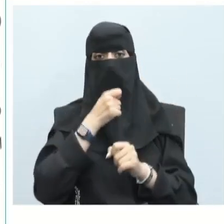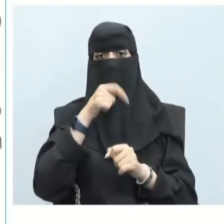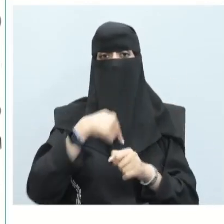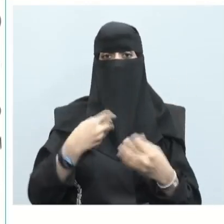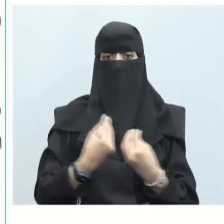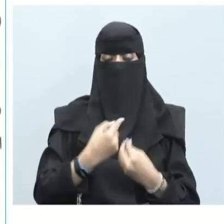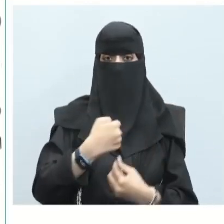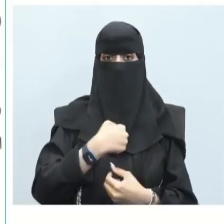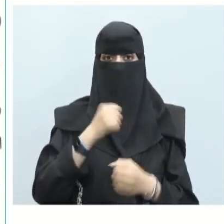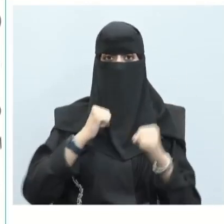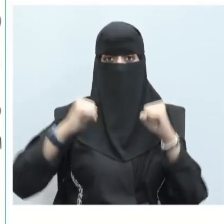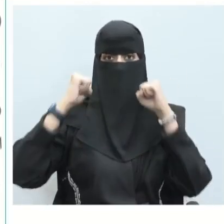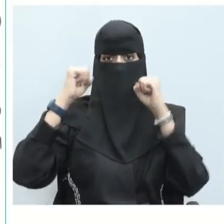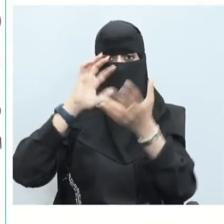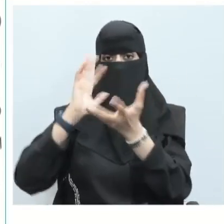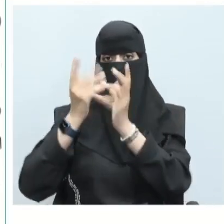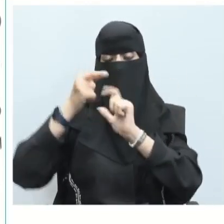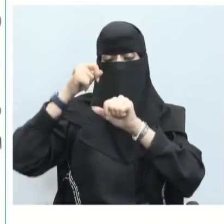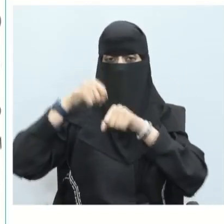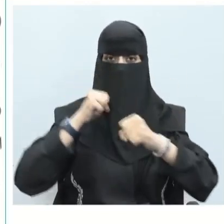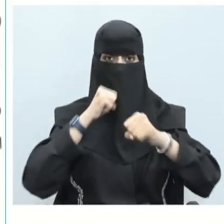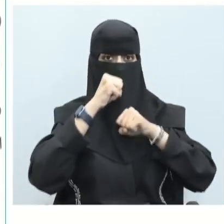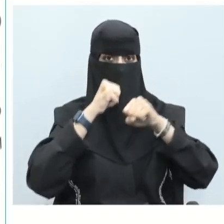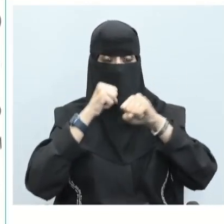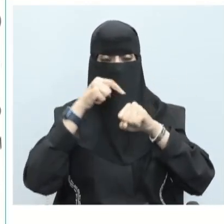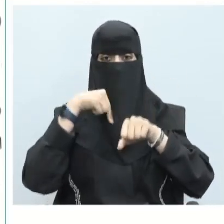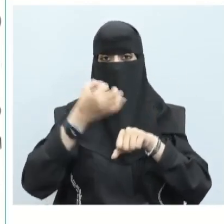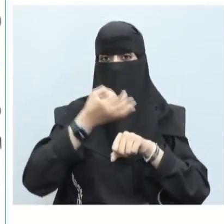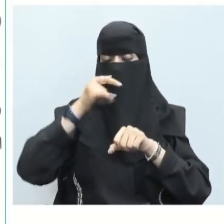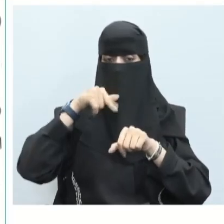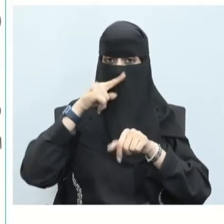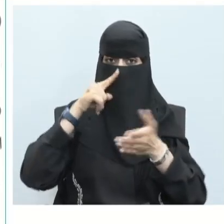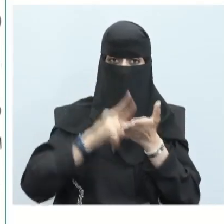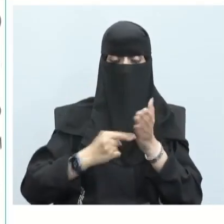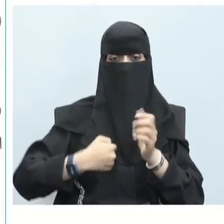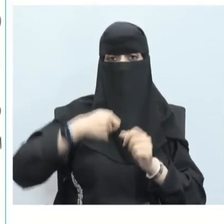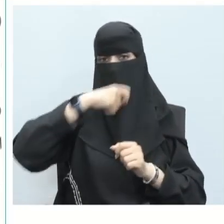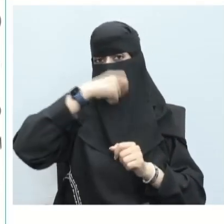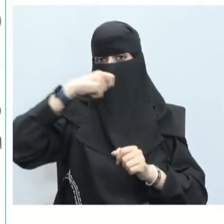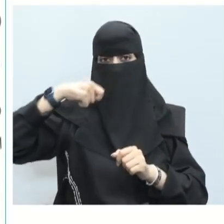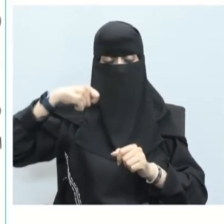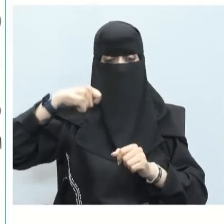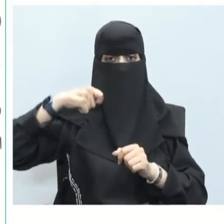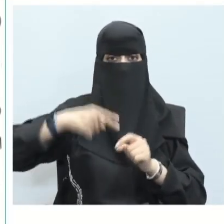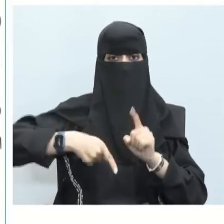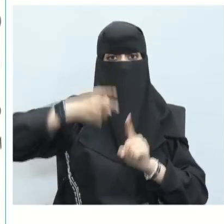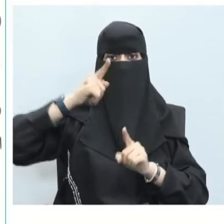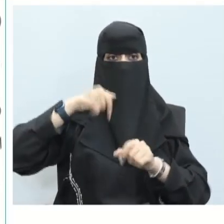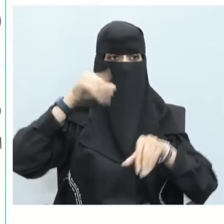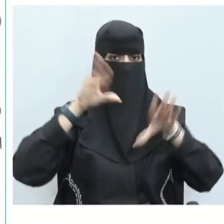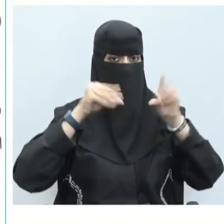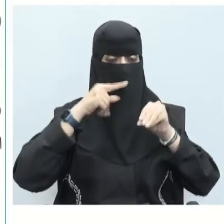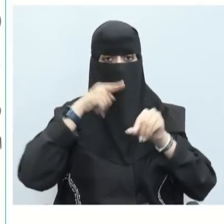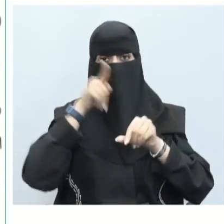معكم بطل العالم في الملاكمه اقول لك لكم ان افضل معجون اسنان في الاسواق